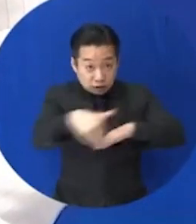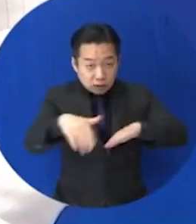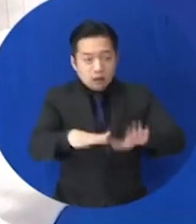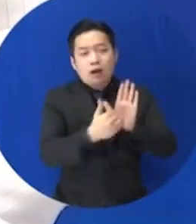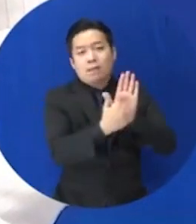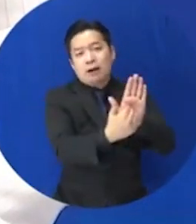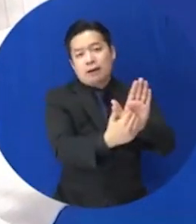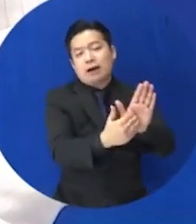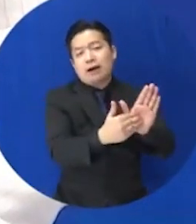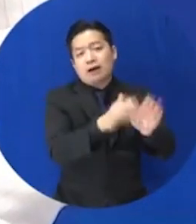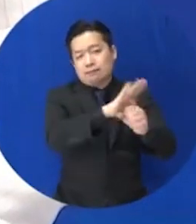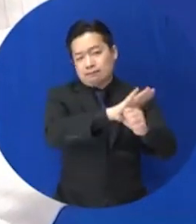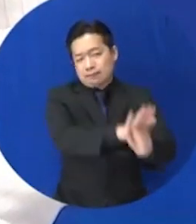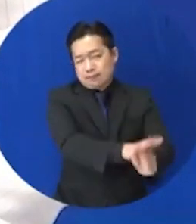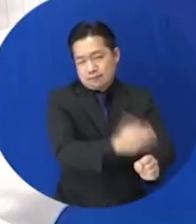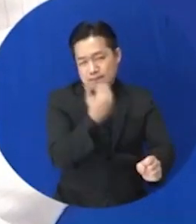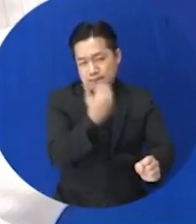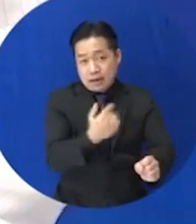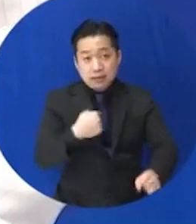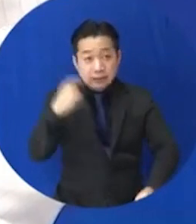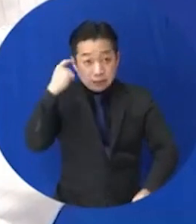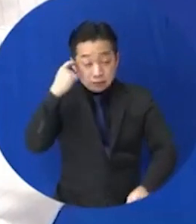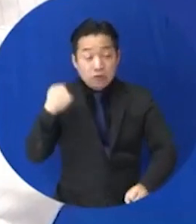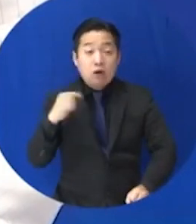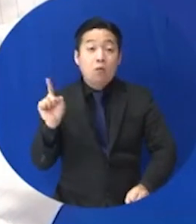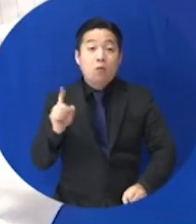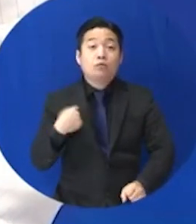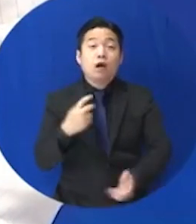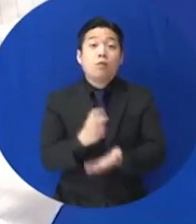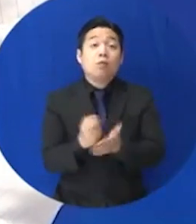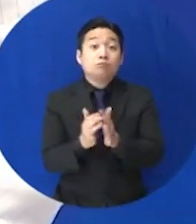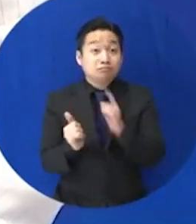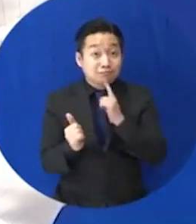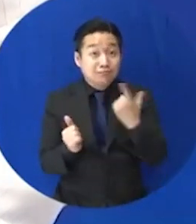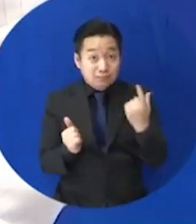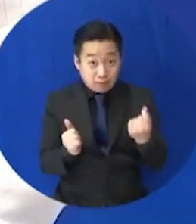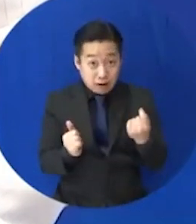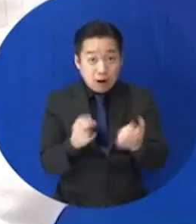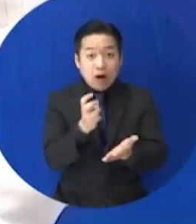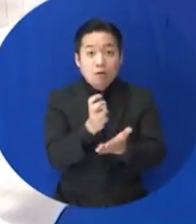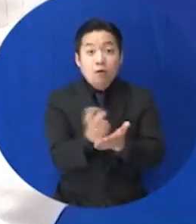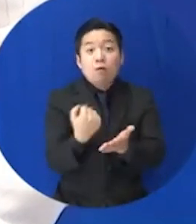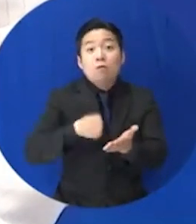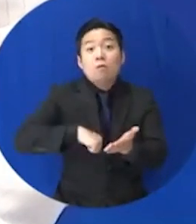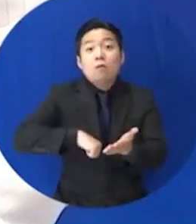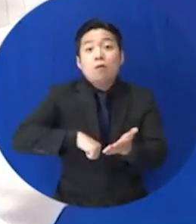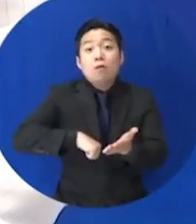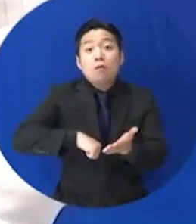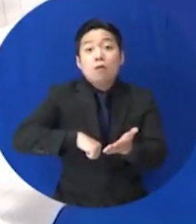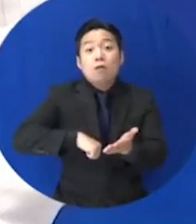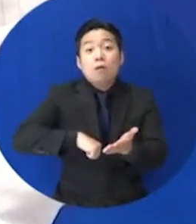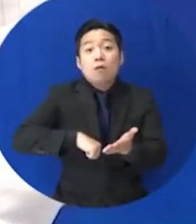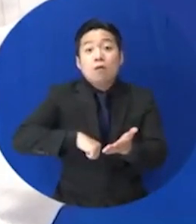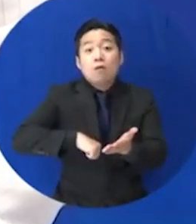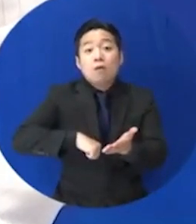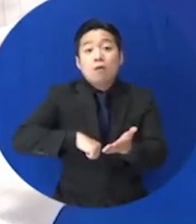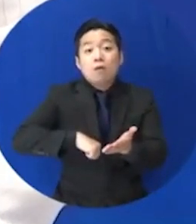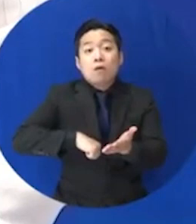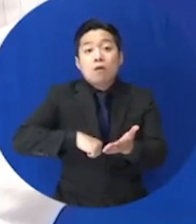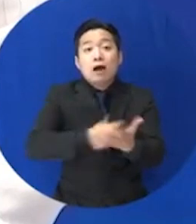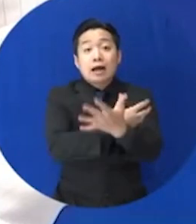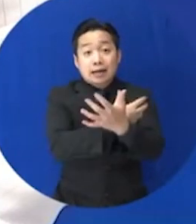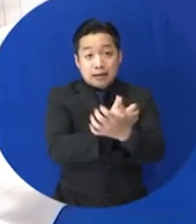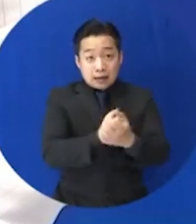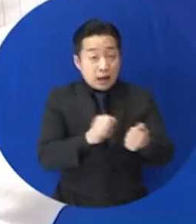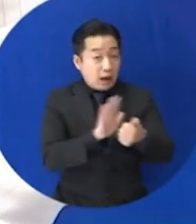막을 수가 있죠. 제가 법률가인데 법을 어긴, 법을 하지 말라는 걸 어긴 계약을